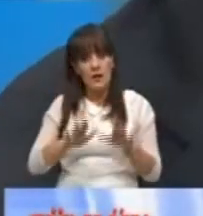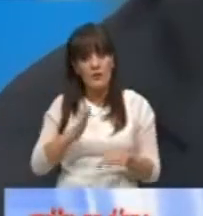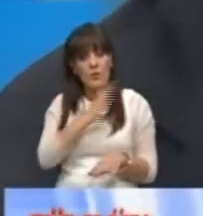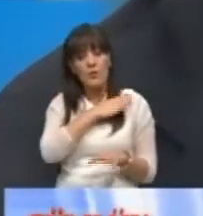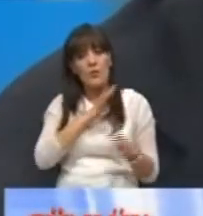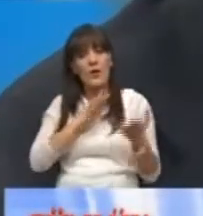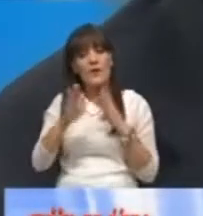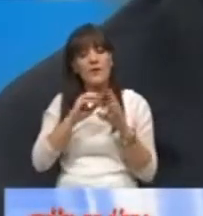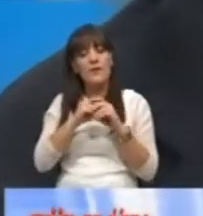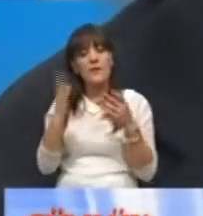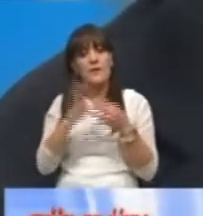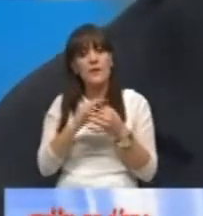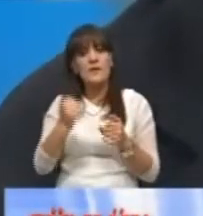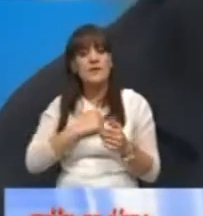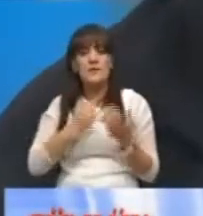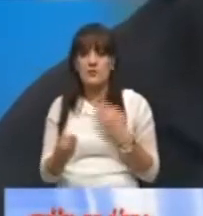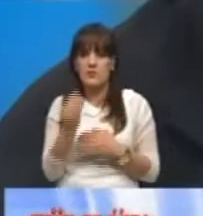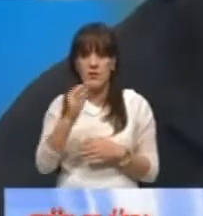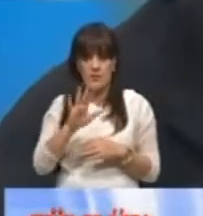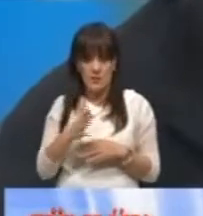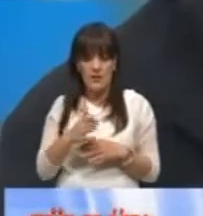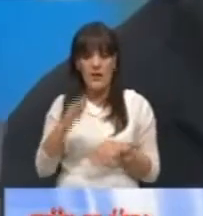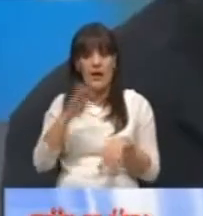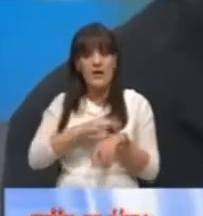omuz hareketleriyle ilgili sıkıntı yaratabilir.